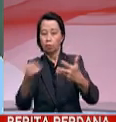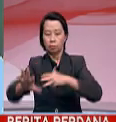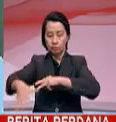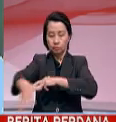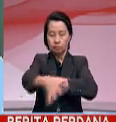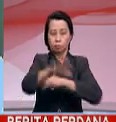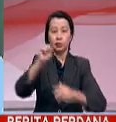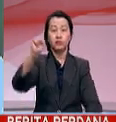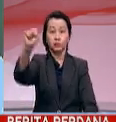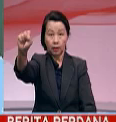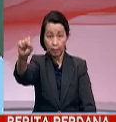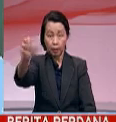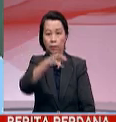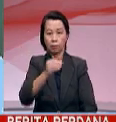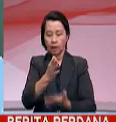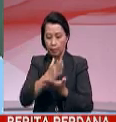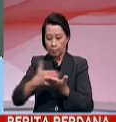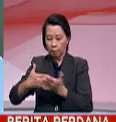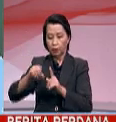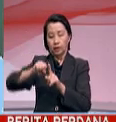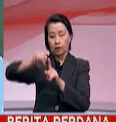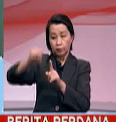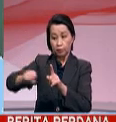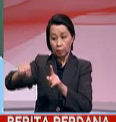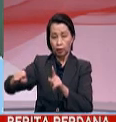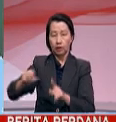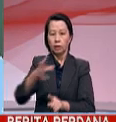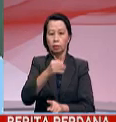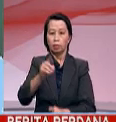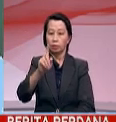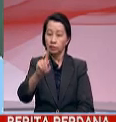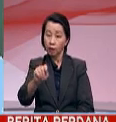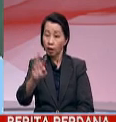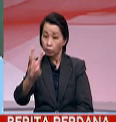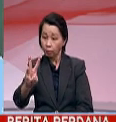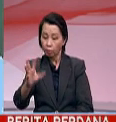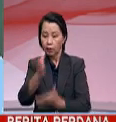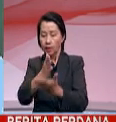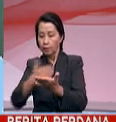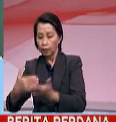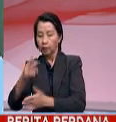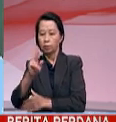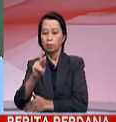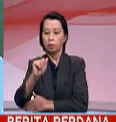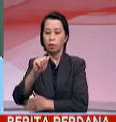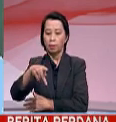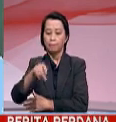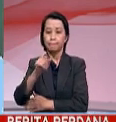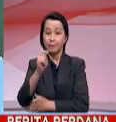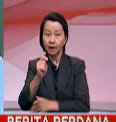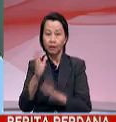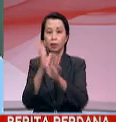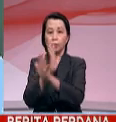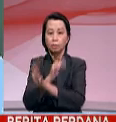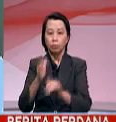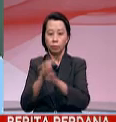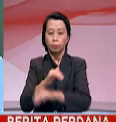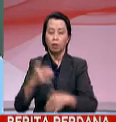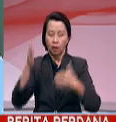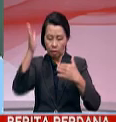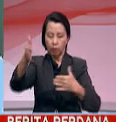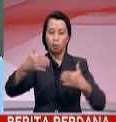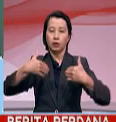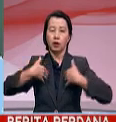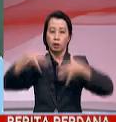negeri Sabah manakala di bahagian Sandakan dan Tawau negeri Sabah serta di bahagian Kapit negeri Sarawak pula diramalkan akan